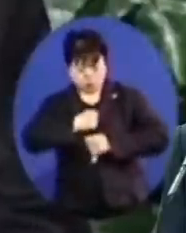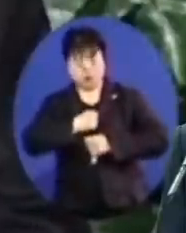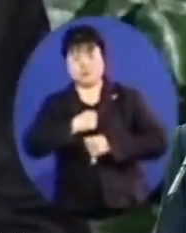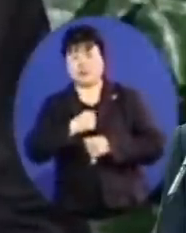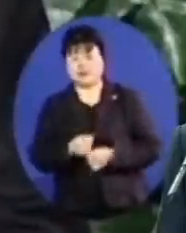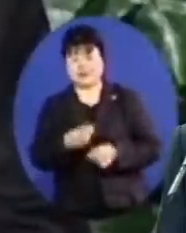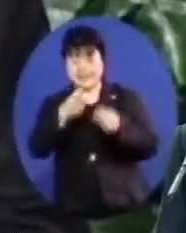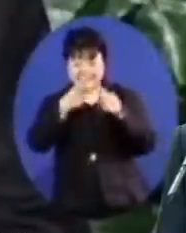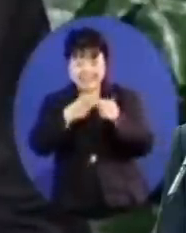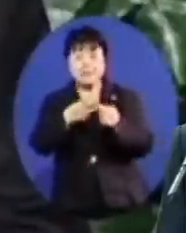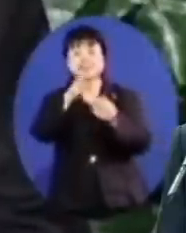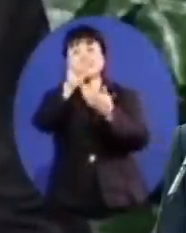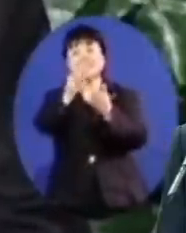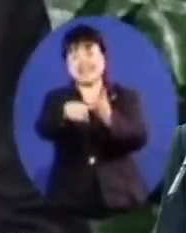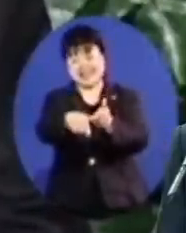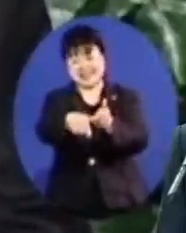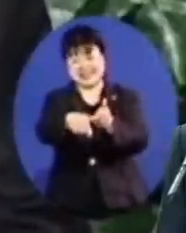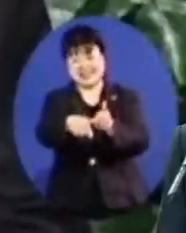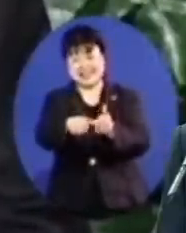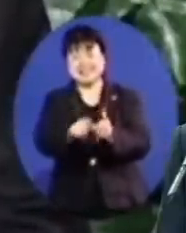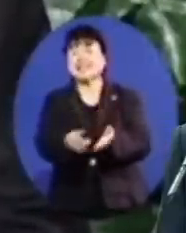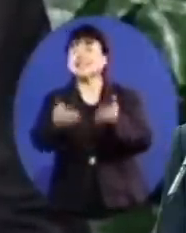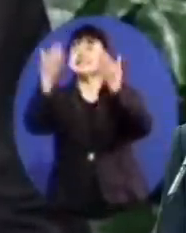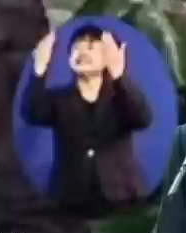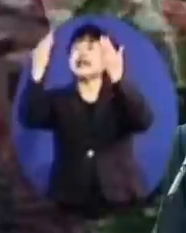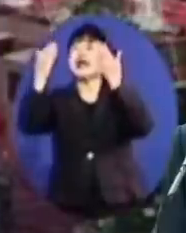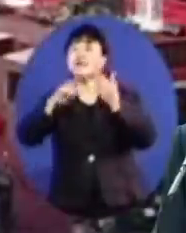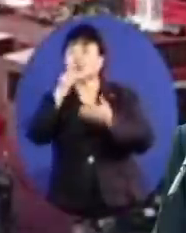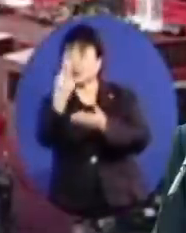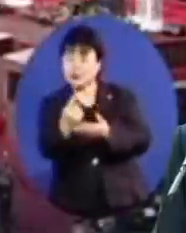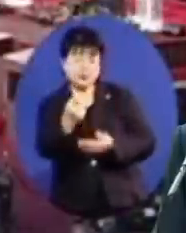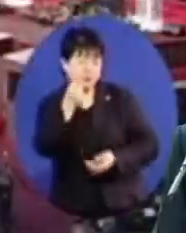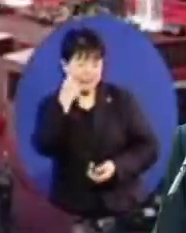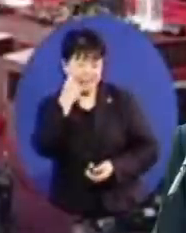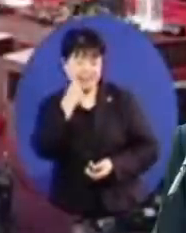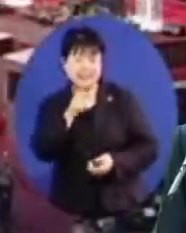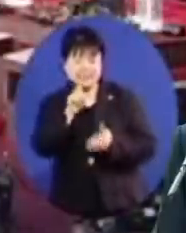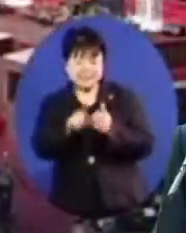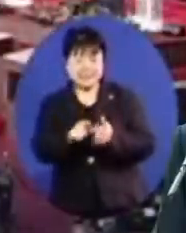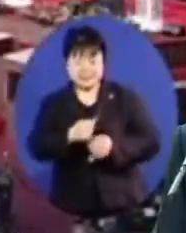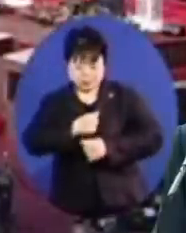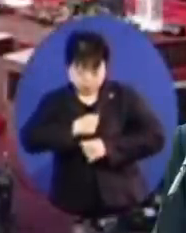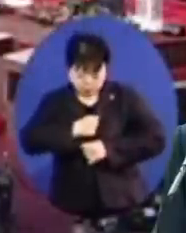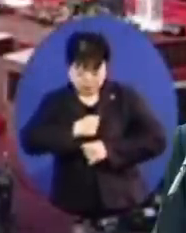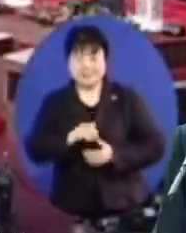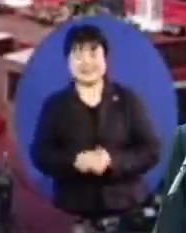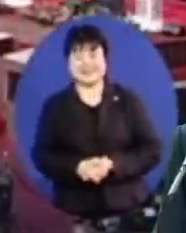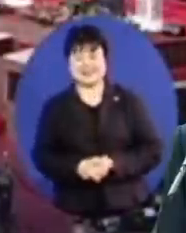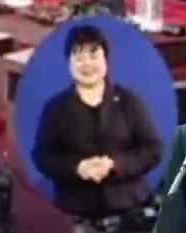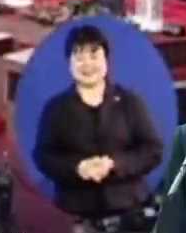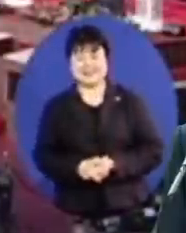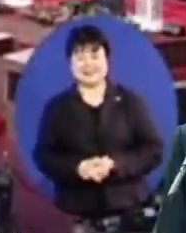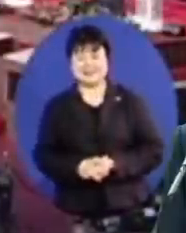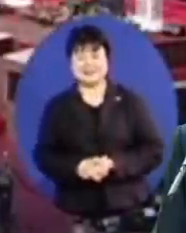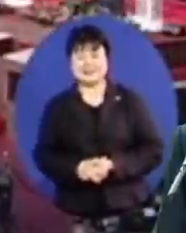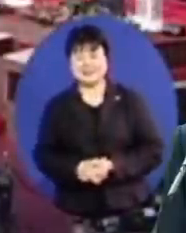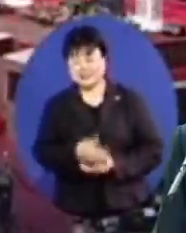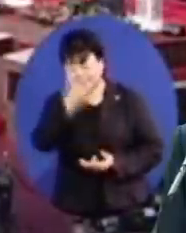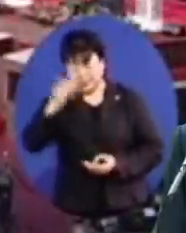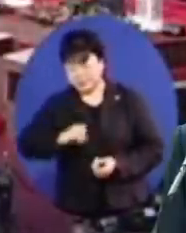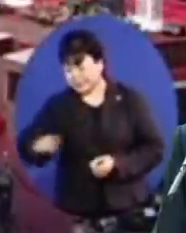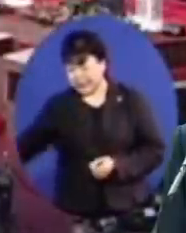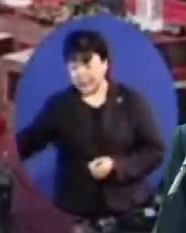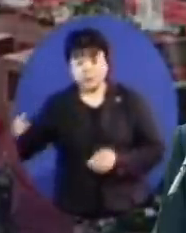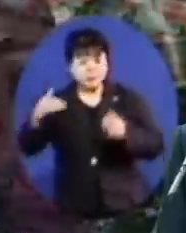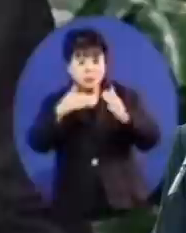세 번째는 시간입니다. 지나간 시간은 결코 되돌릴 수 없기 때문인 것입니다. 일단 잃어버린 젊음은 다시 돌아오지